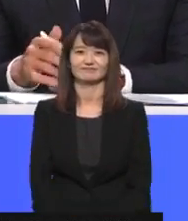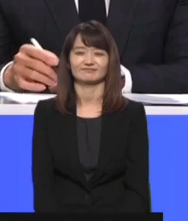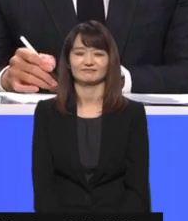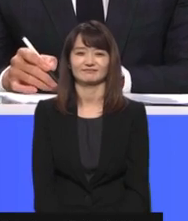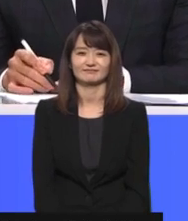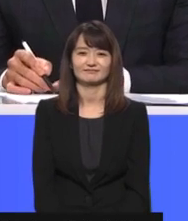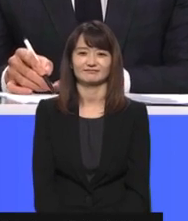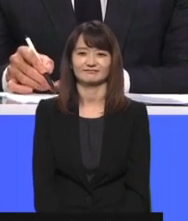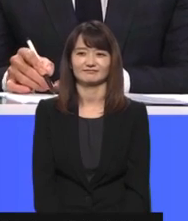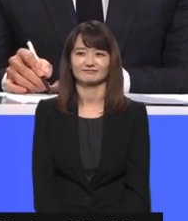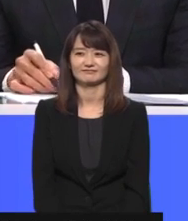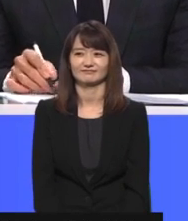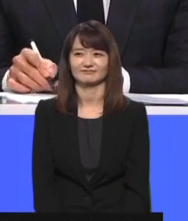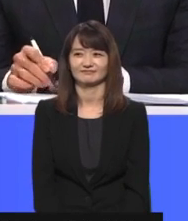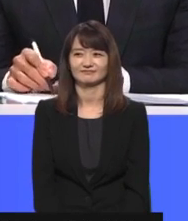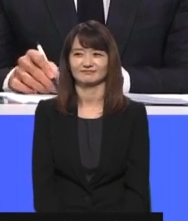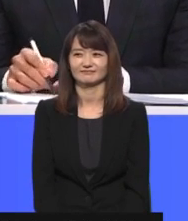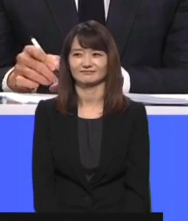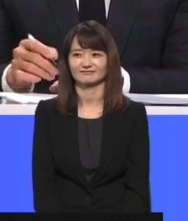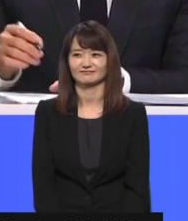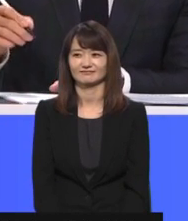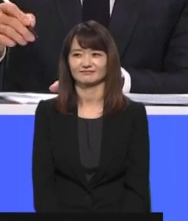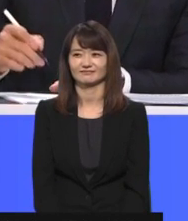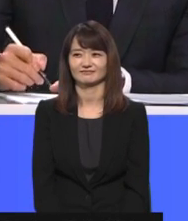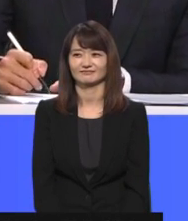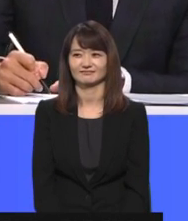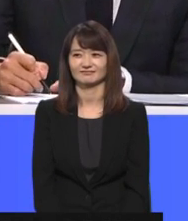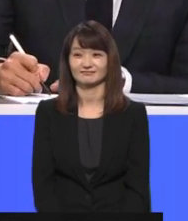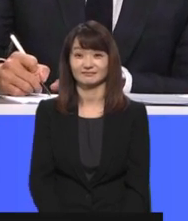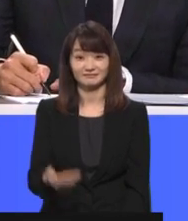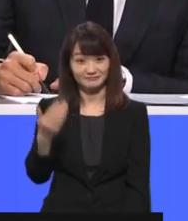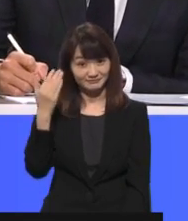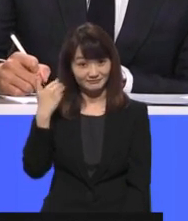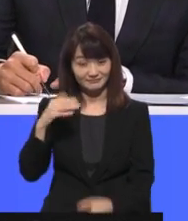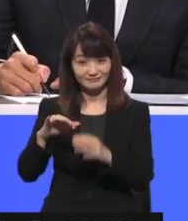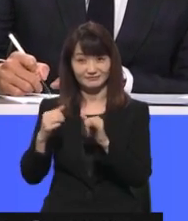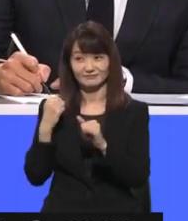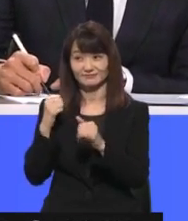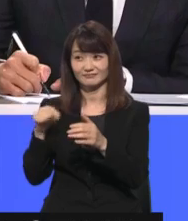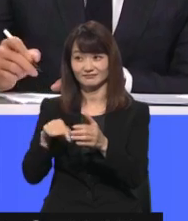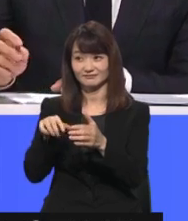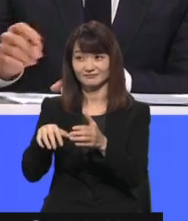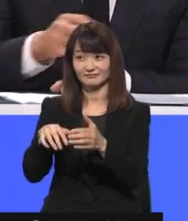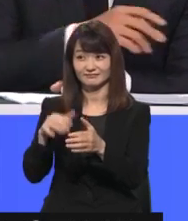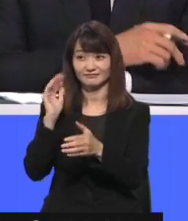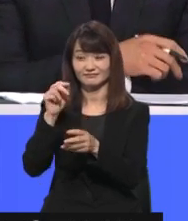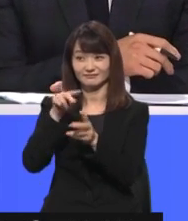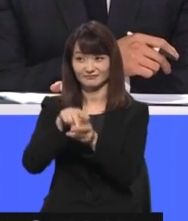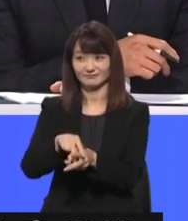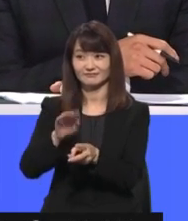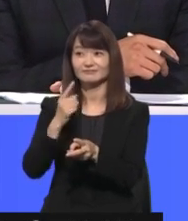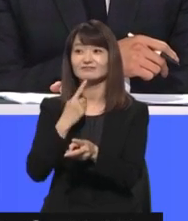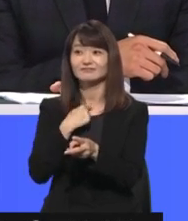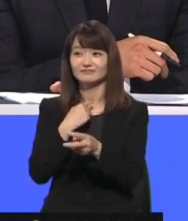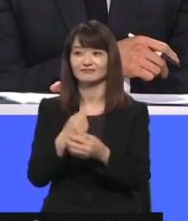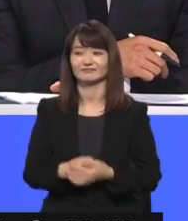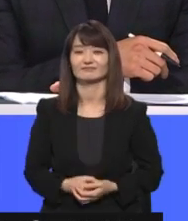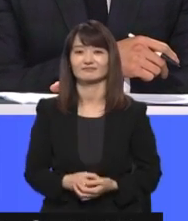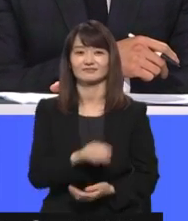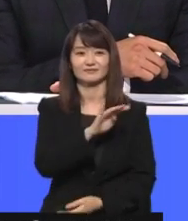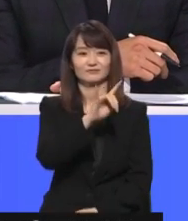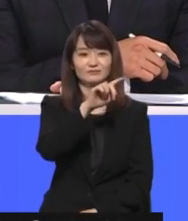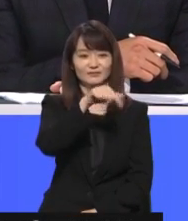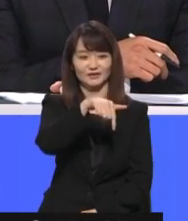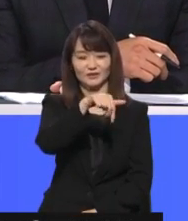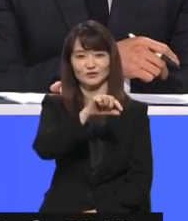예 아 한때 우리 당이 대통령 후보 했던 적도 있어요 아 그래 그럼 대토 리 후커 부터 김정일 위원장이 백종원 같은